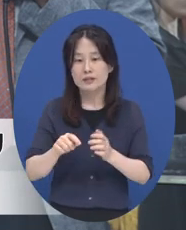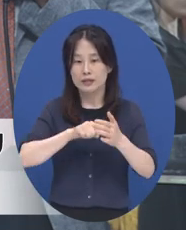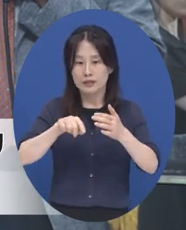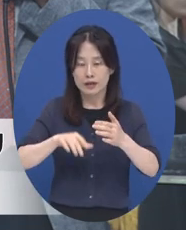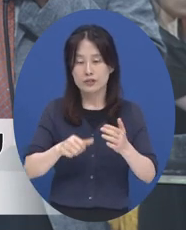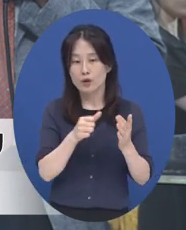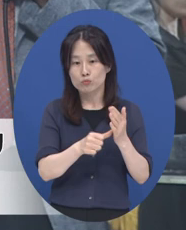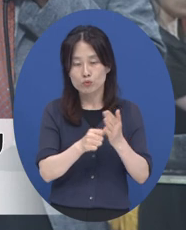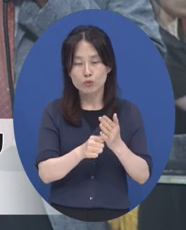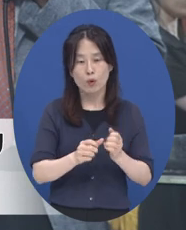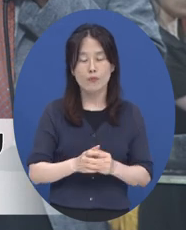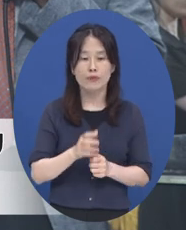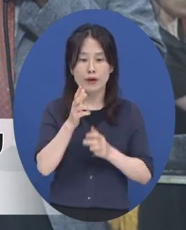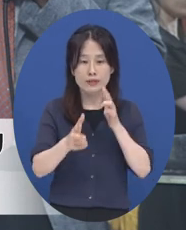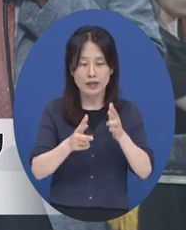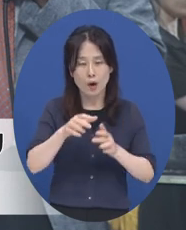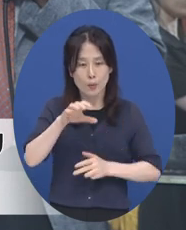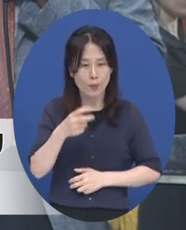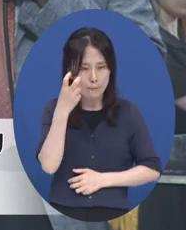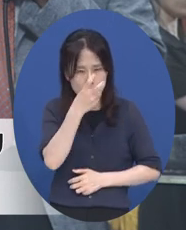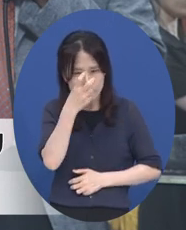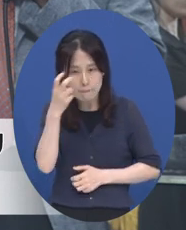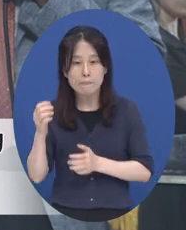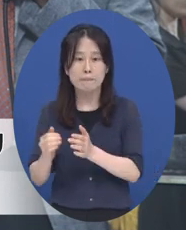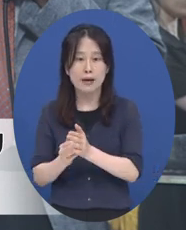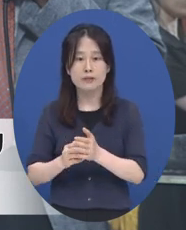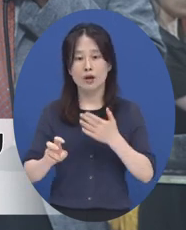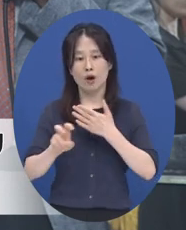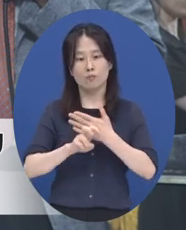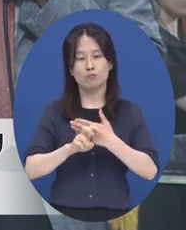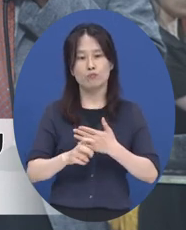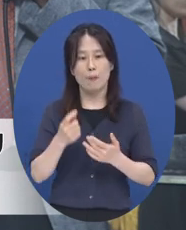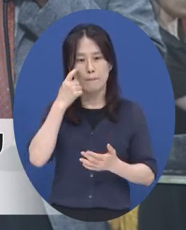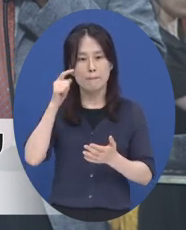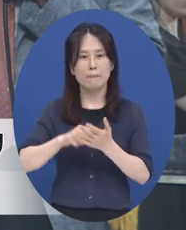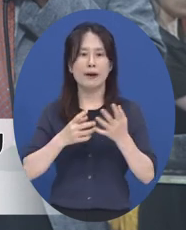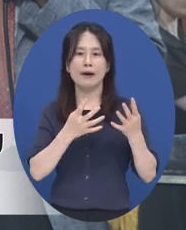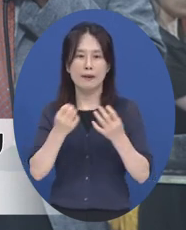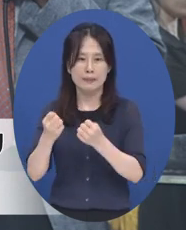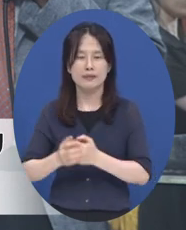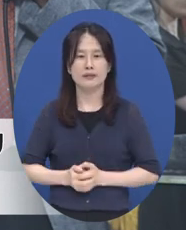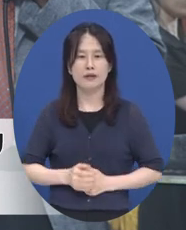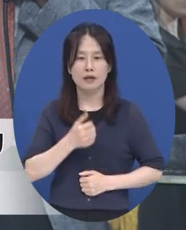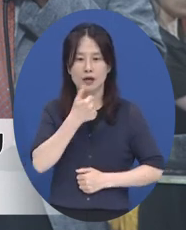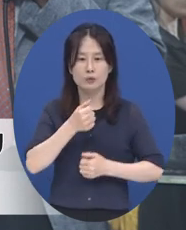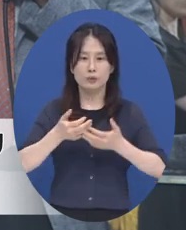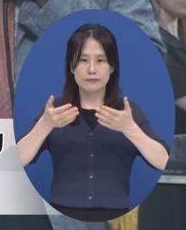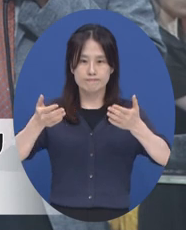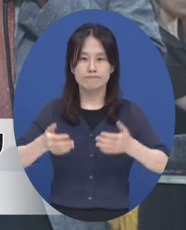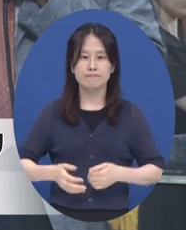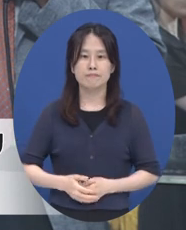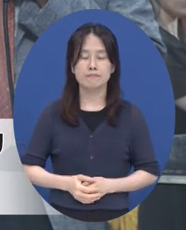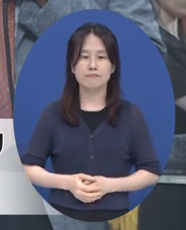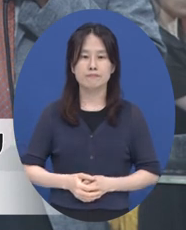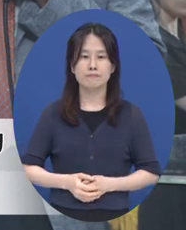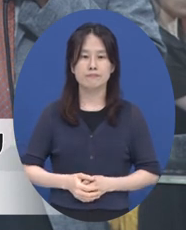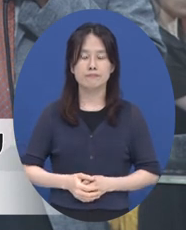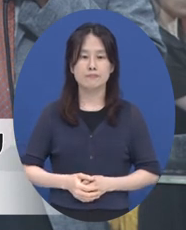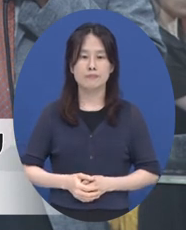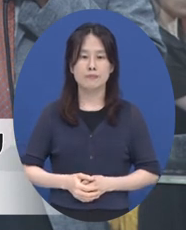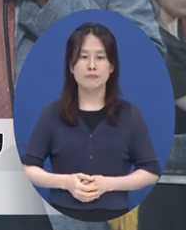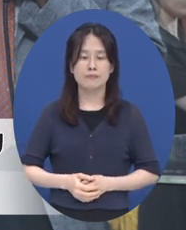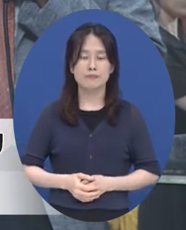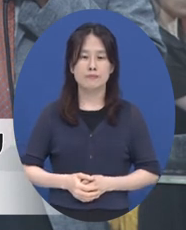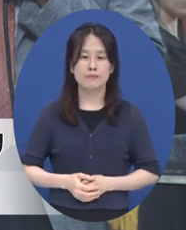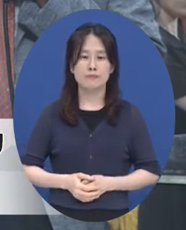유해 화학물질 취급 사업장을 단속했는데요. 불법 행위가 대거 적발됐습니다. 이 부분에 대한 수사 더 확대할 계획입니다.